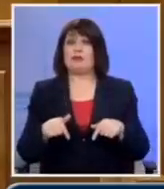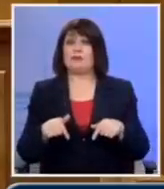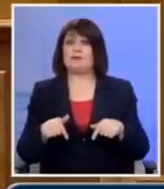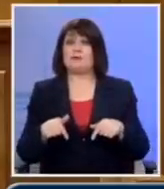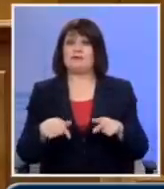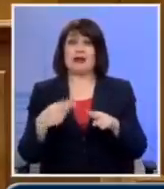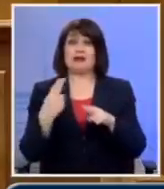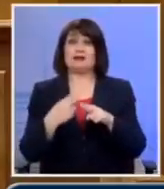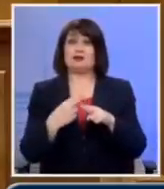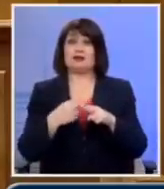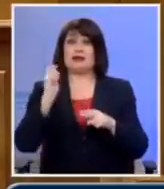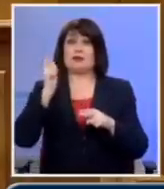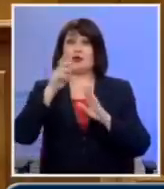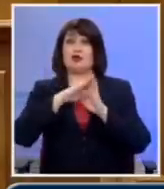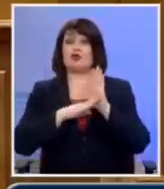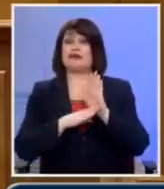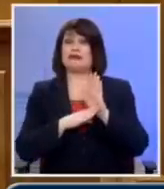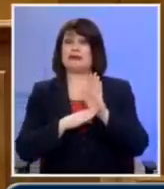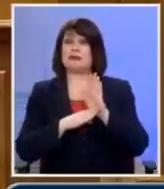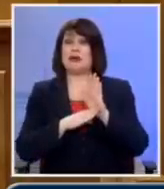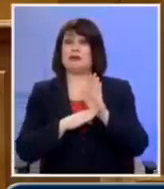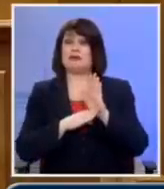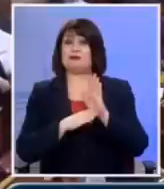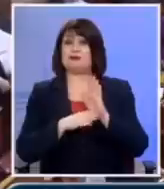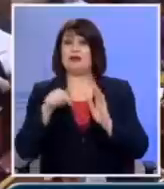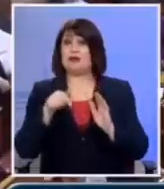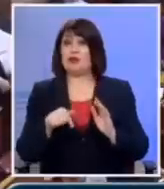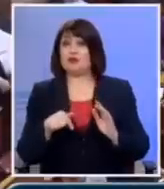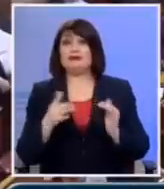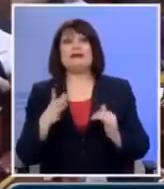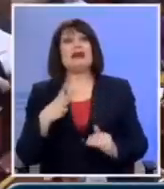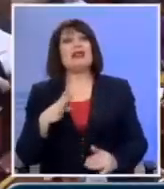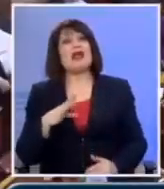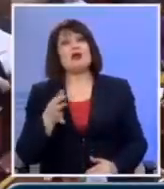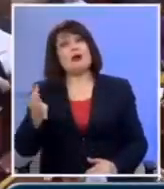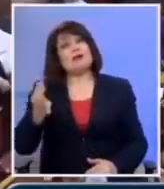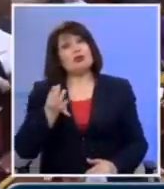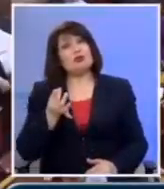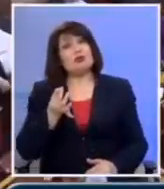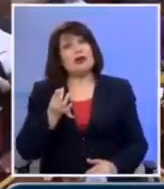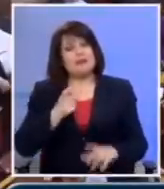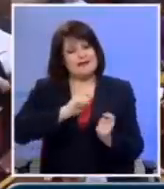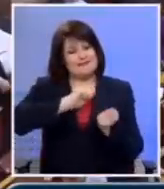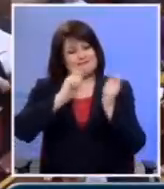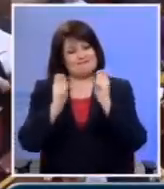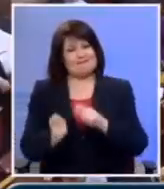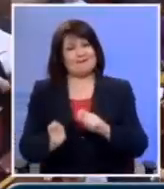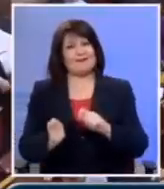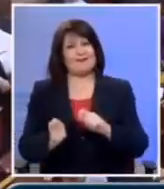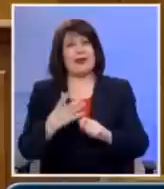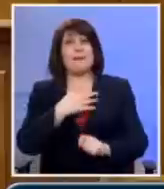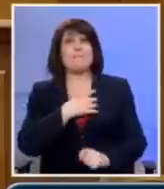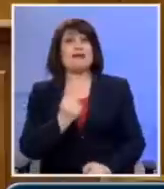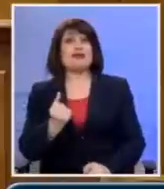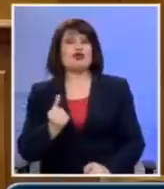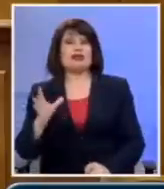η αξιοπιστία του πολιτικού συστήματος, κρίνεται, αν θέλετε, αυτό που εγώ ονομάζω αποκατάσταση της σχέσης